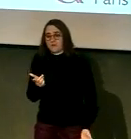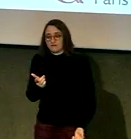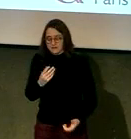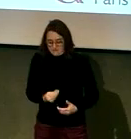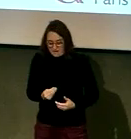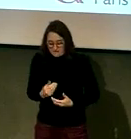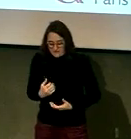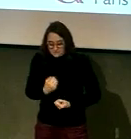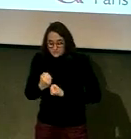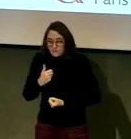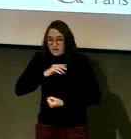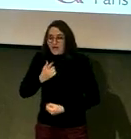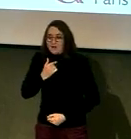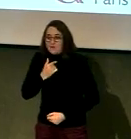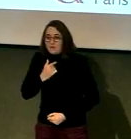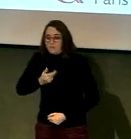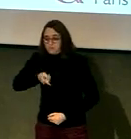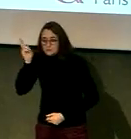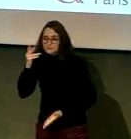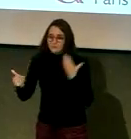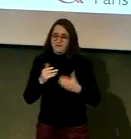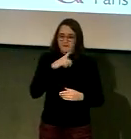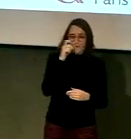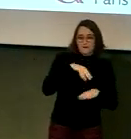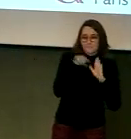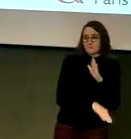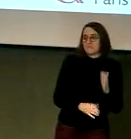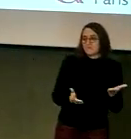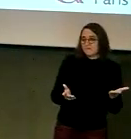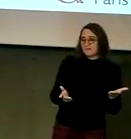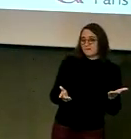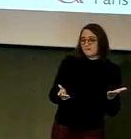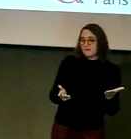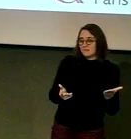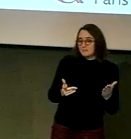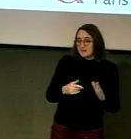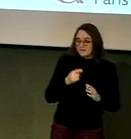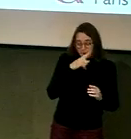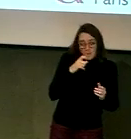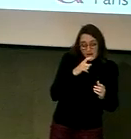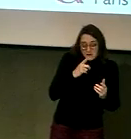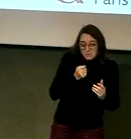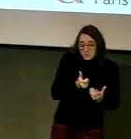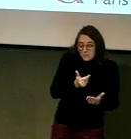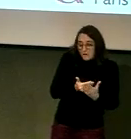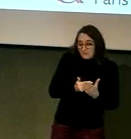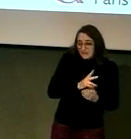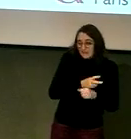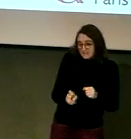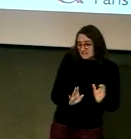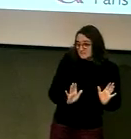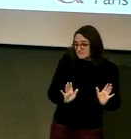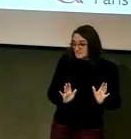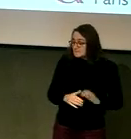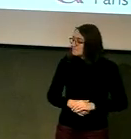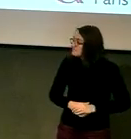par l'alcool, beaucoup plus sûrement qu'il ne l'aurait été par la cocaïne, parce qu'on a plutôt peu de preuves sur la cocaïne. Je voudrais,